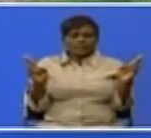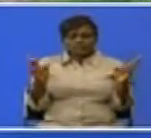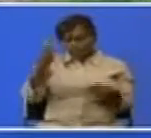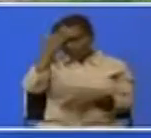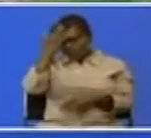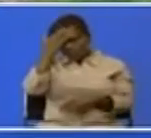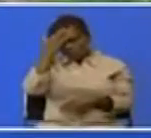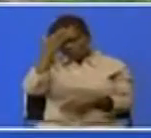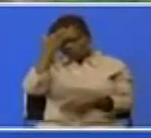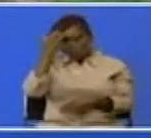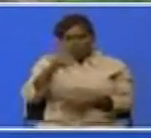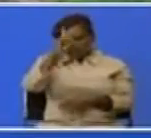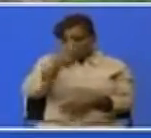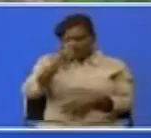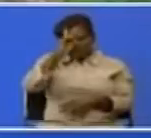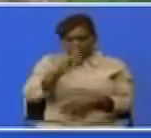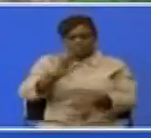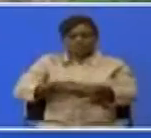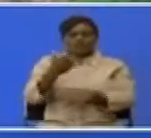know that we are actually serious on